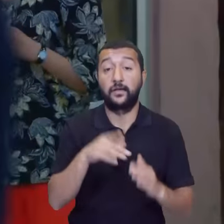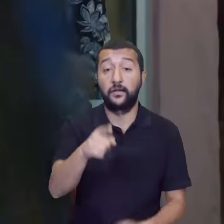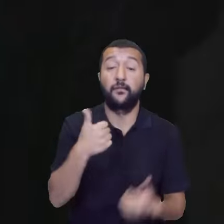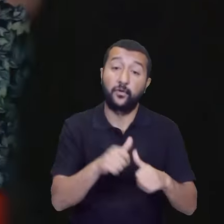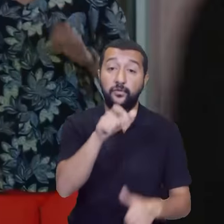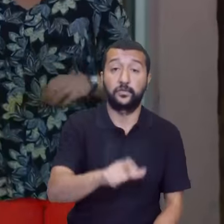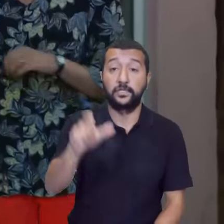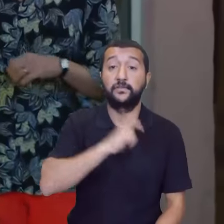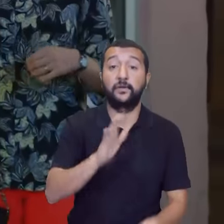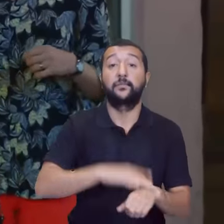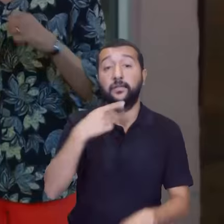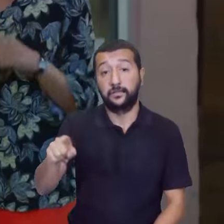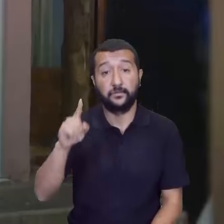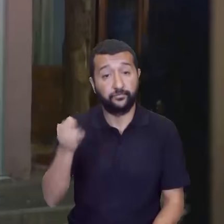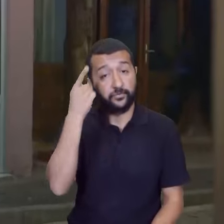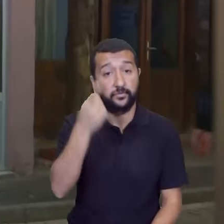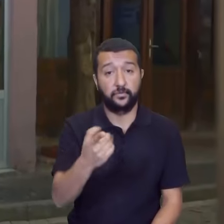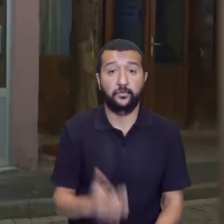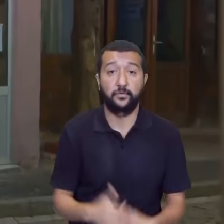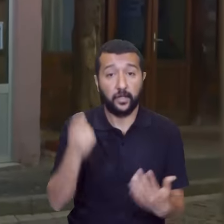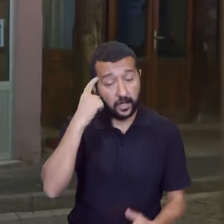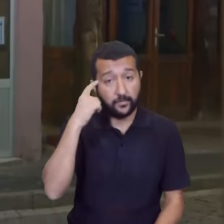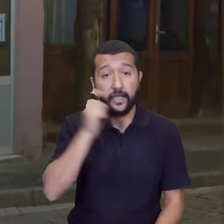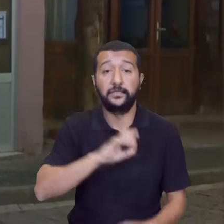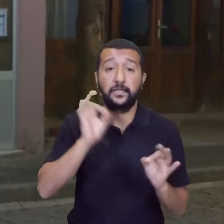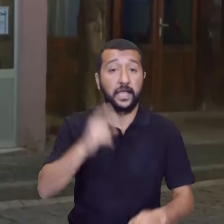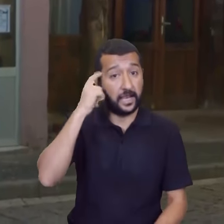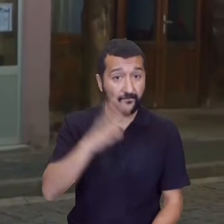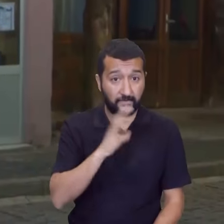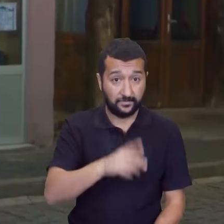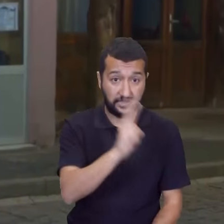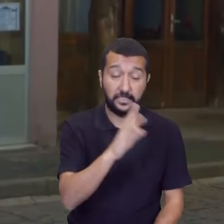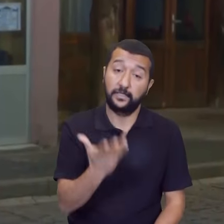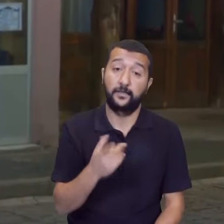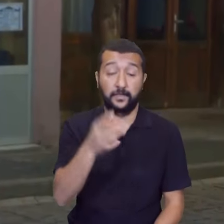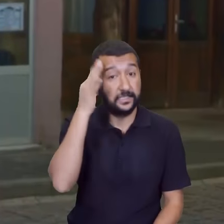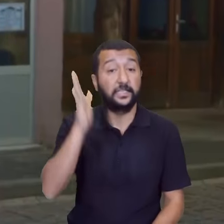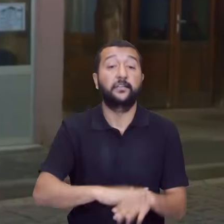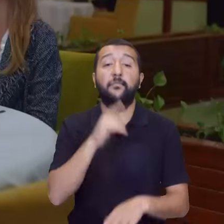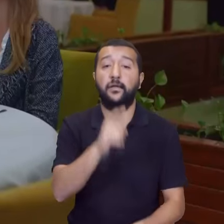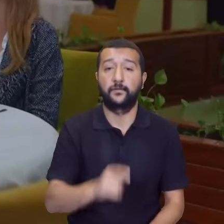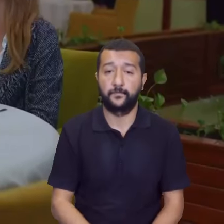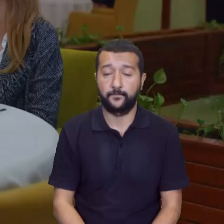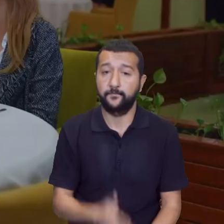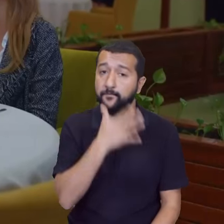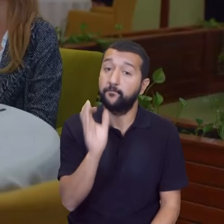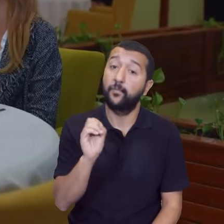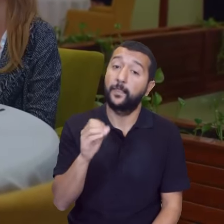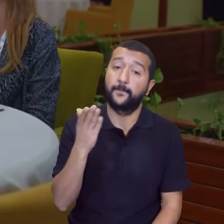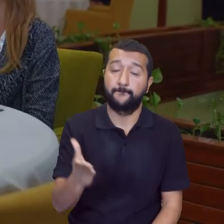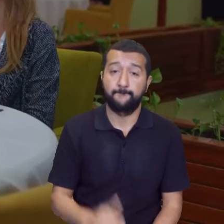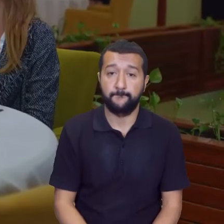Ama kocacığım... Cevap verme, düş önüme. Ama... Çıldırttın beni ha. Ve aklım gitmiş. Ya aklın var mıydı ki senin zaten beni çıldırtma ya? Bilmiyorum